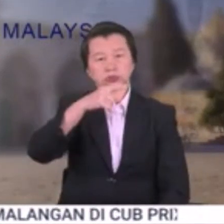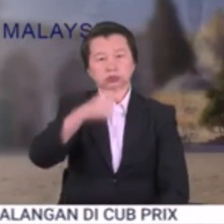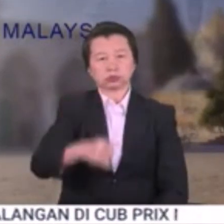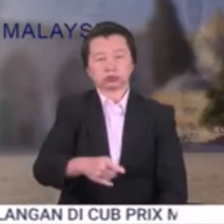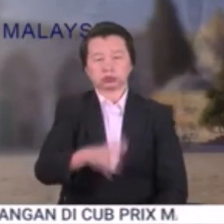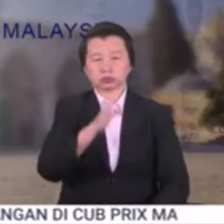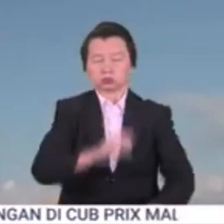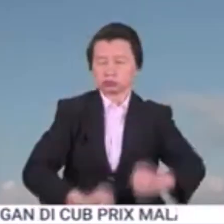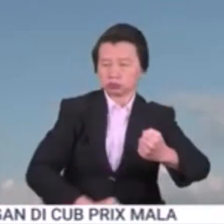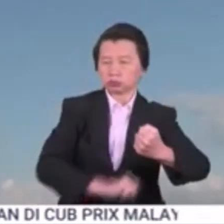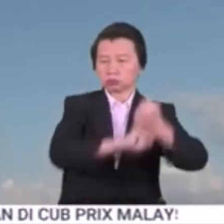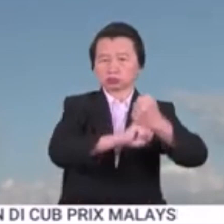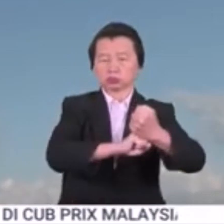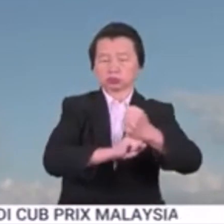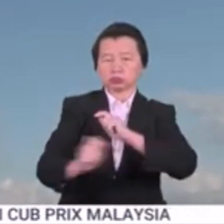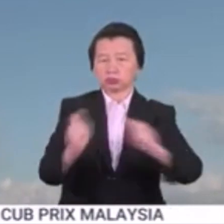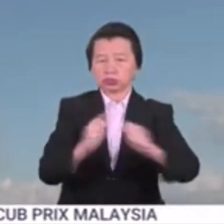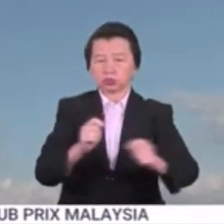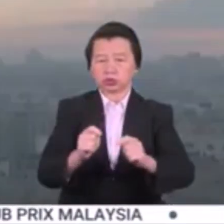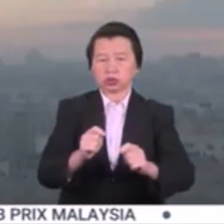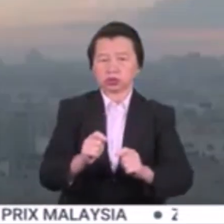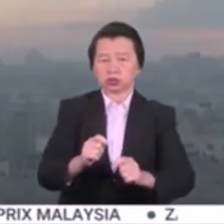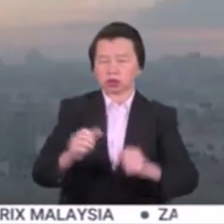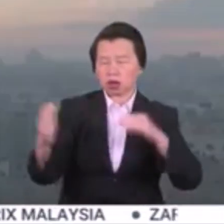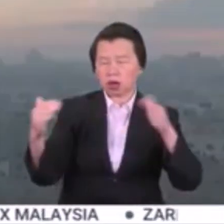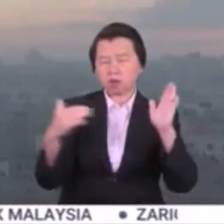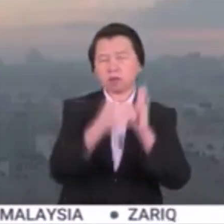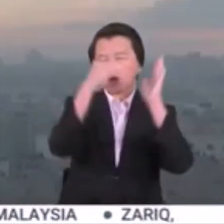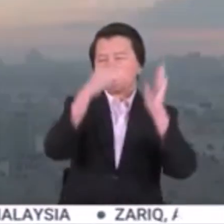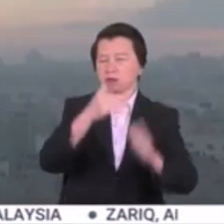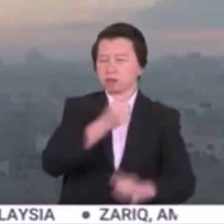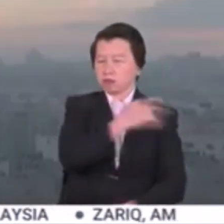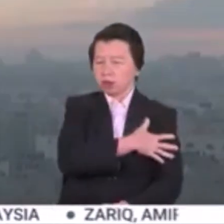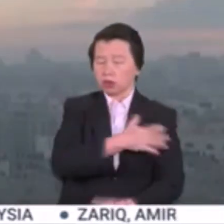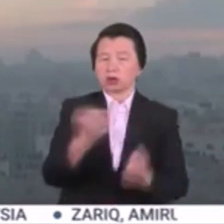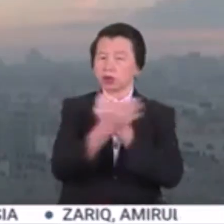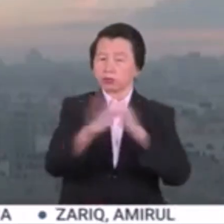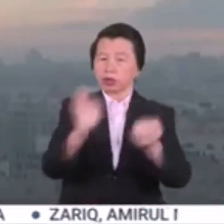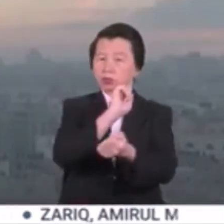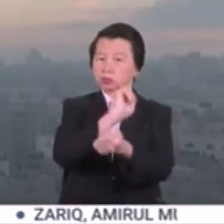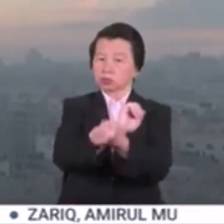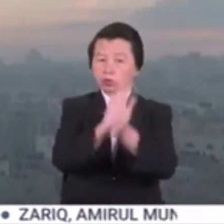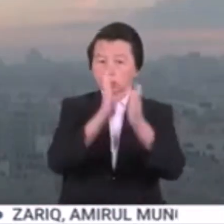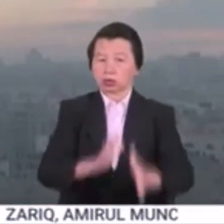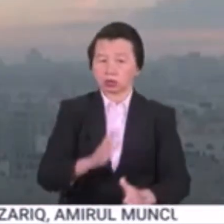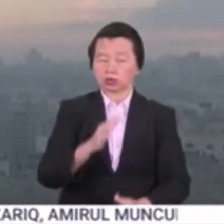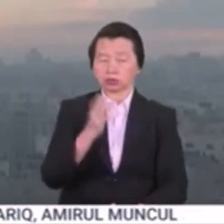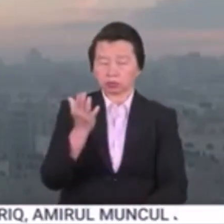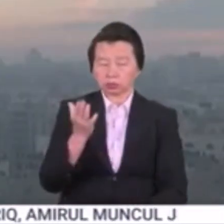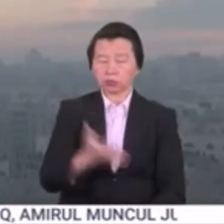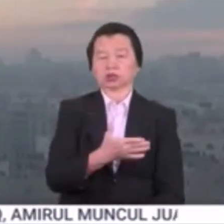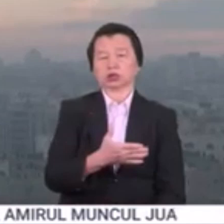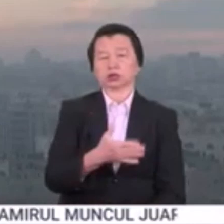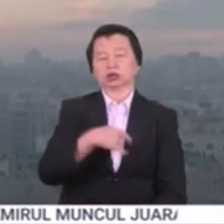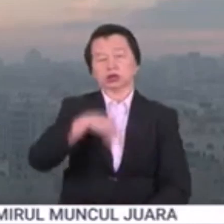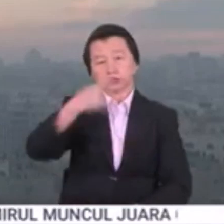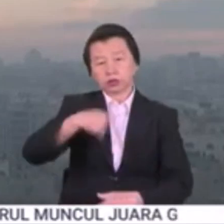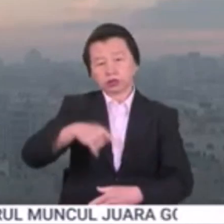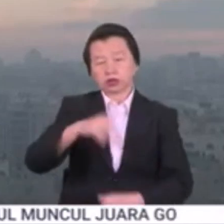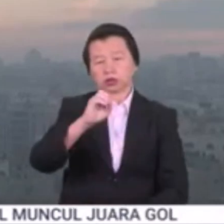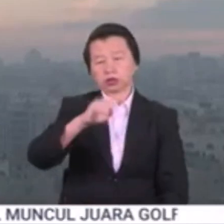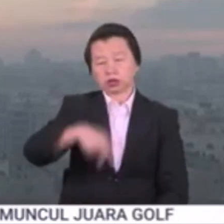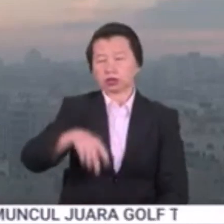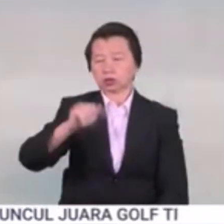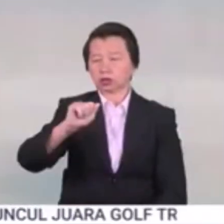solidariti dan sokongan terhadap tindakan gerakan penentangan Palestin membebaskan tanah air mereka dalam kenyataan mengenai operasi